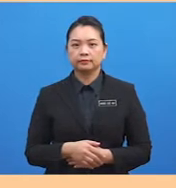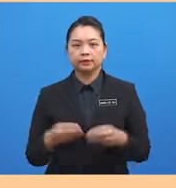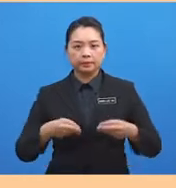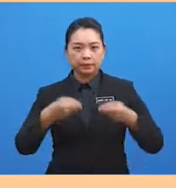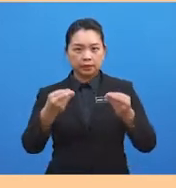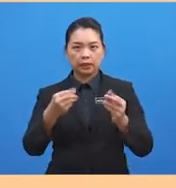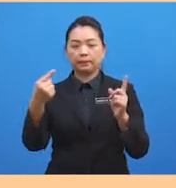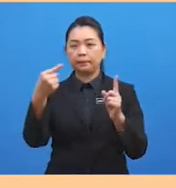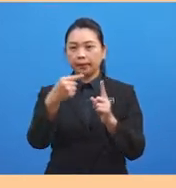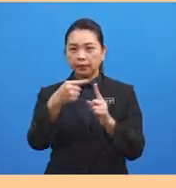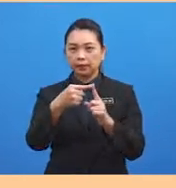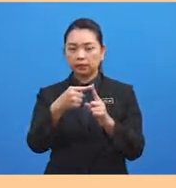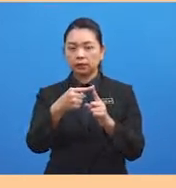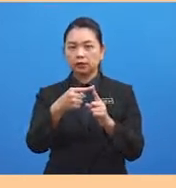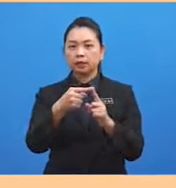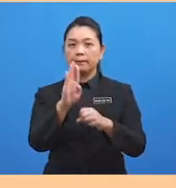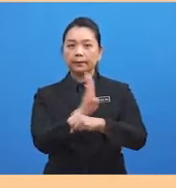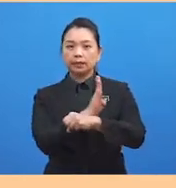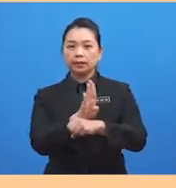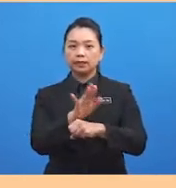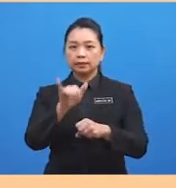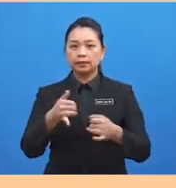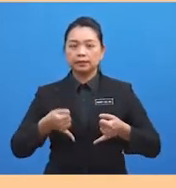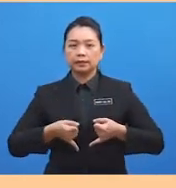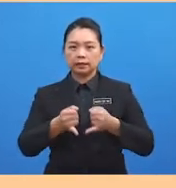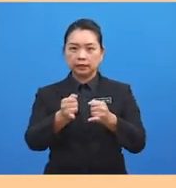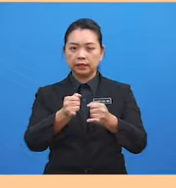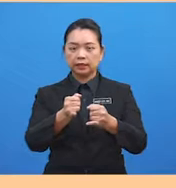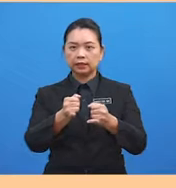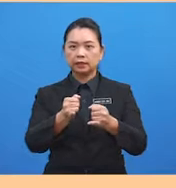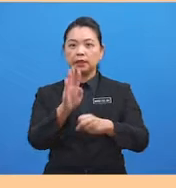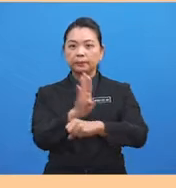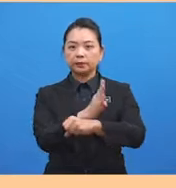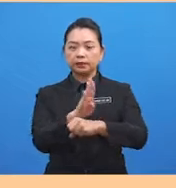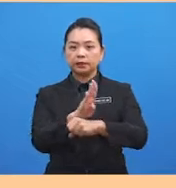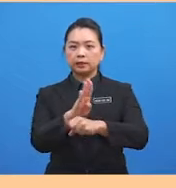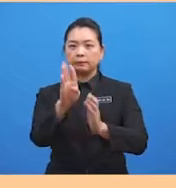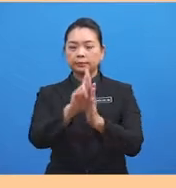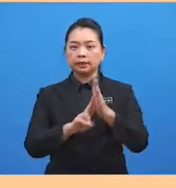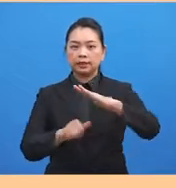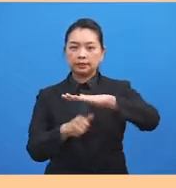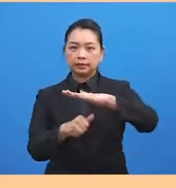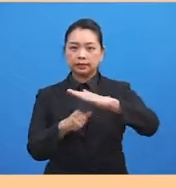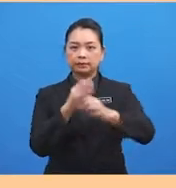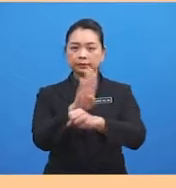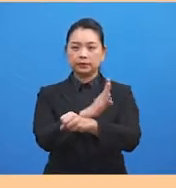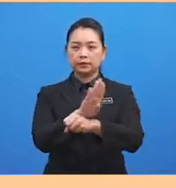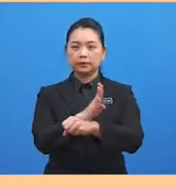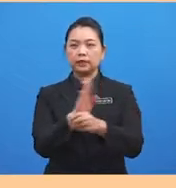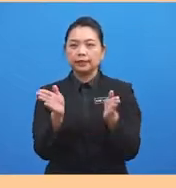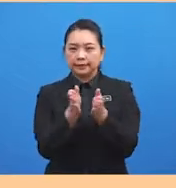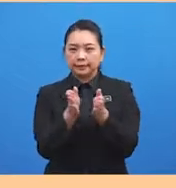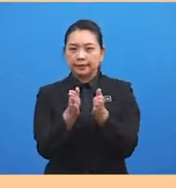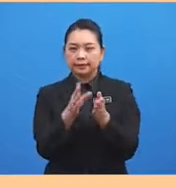kredit diberikan kepada peniagaan yang menjalankan perniagaan berasaskan